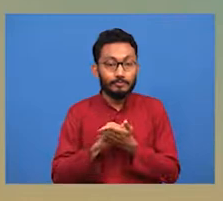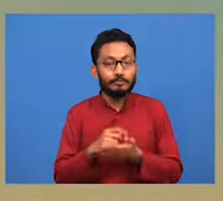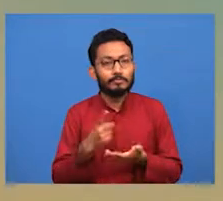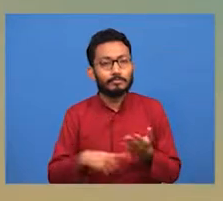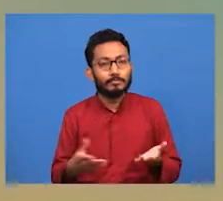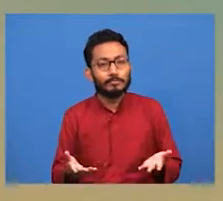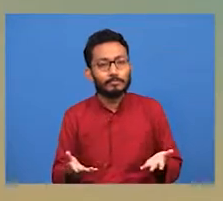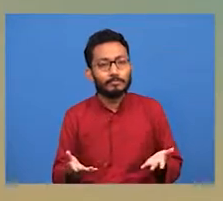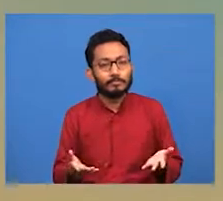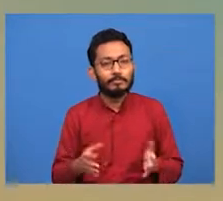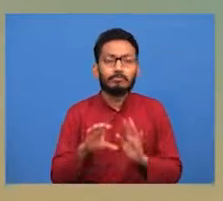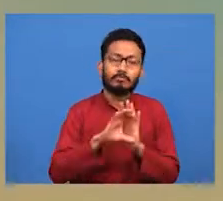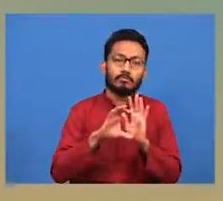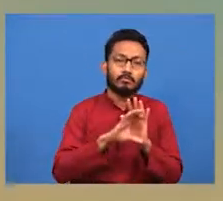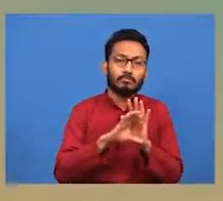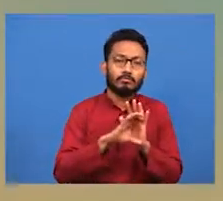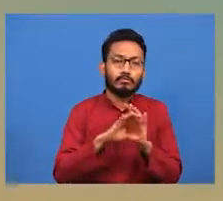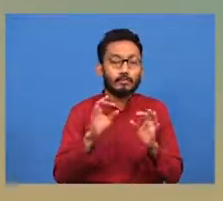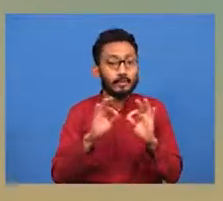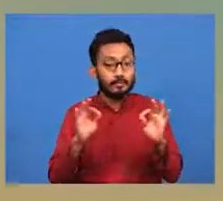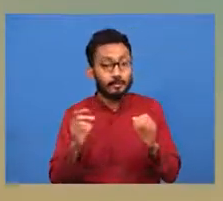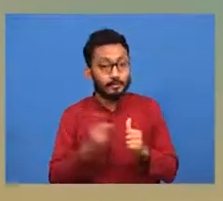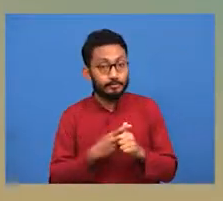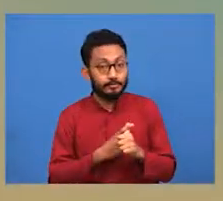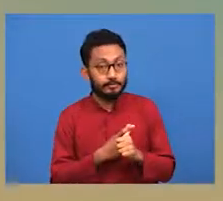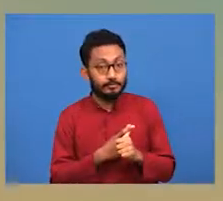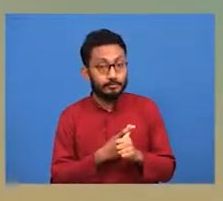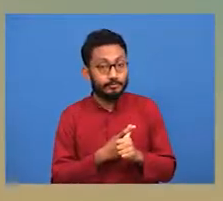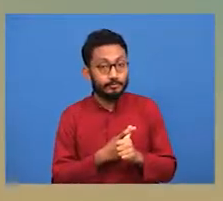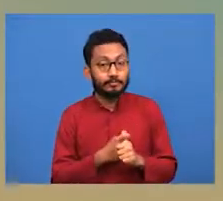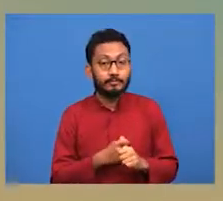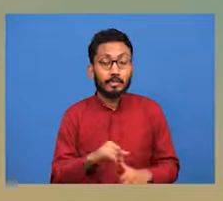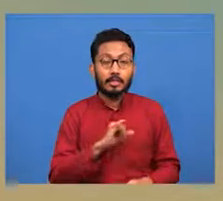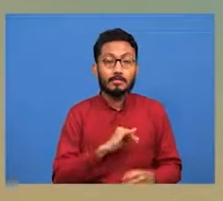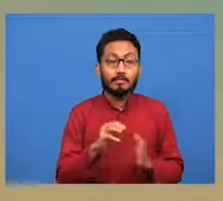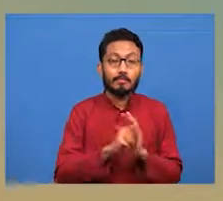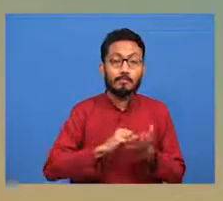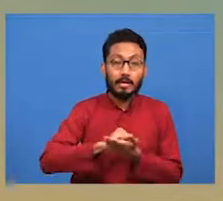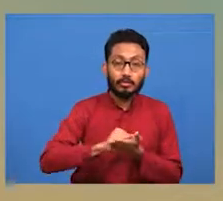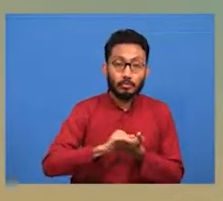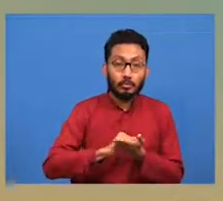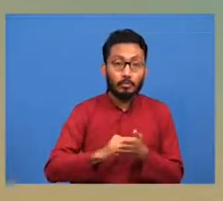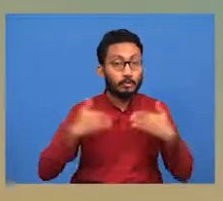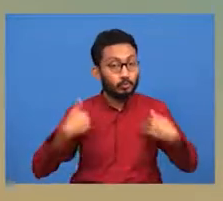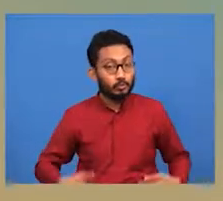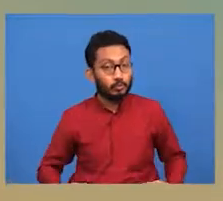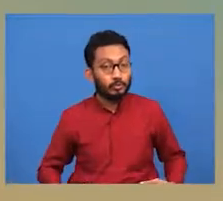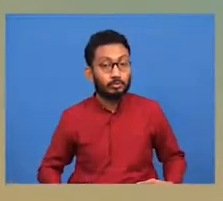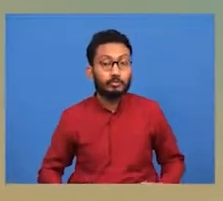Contoh ayatnya, pertama, saya mencuci baju.